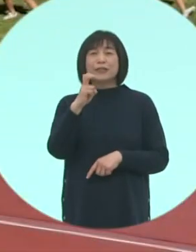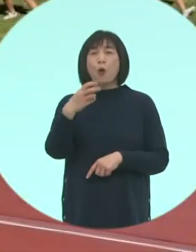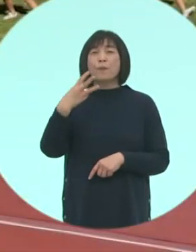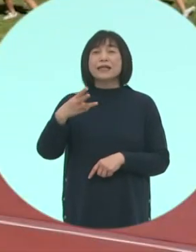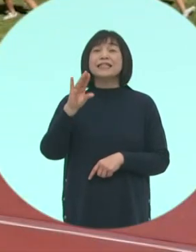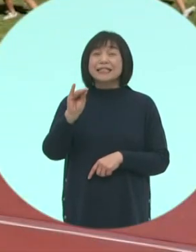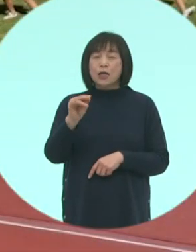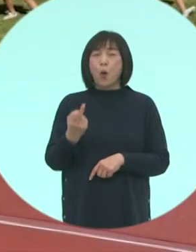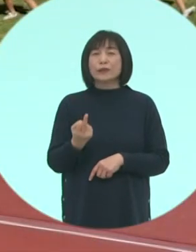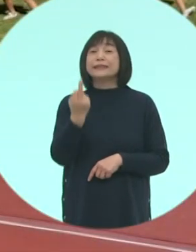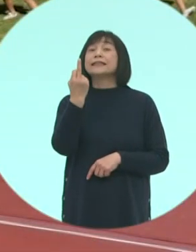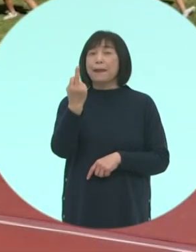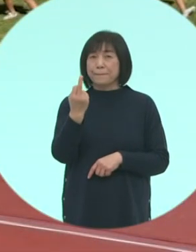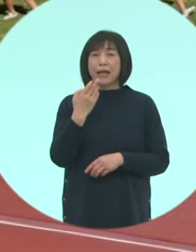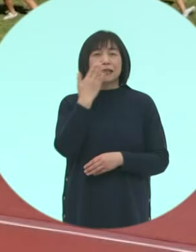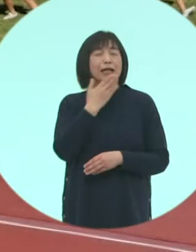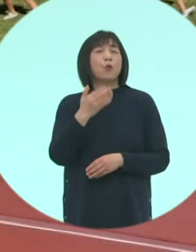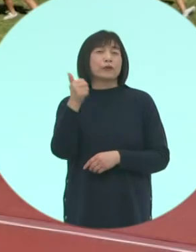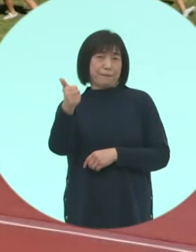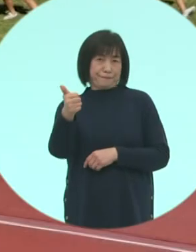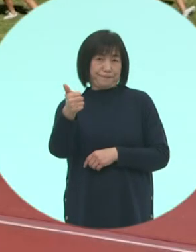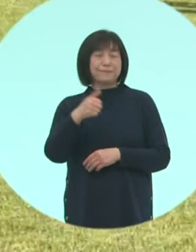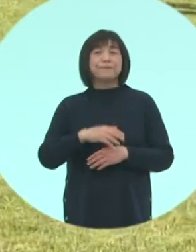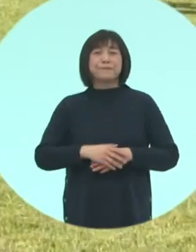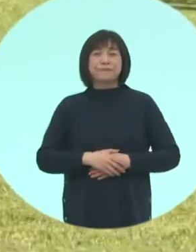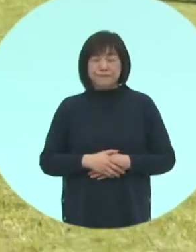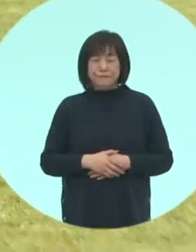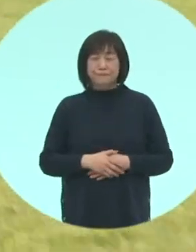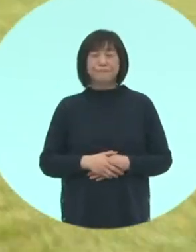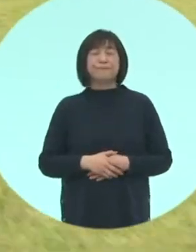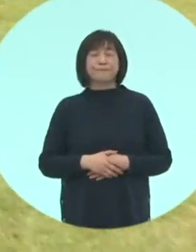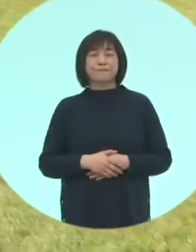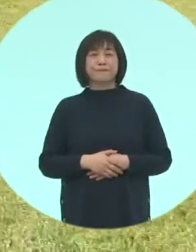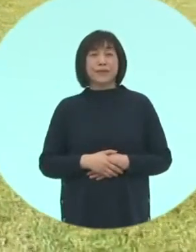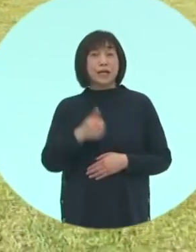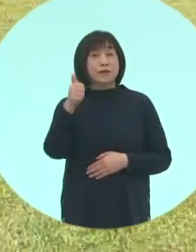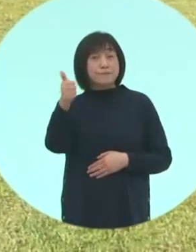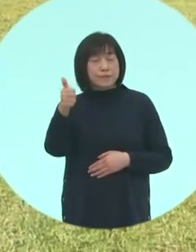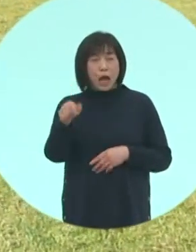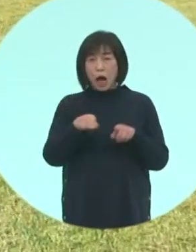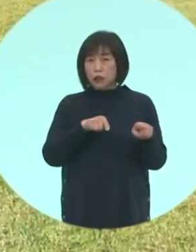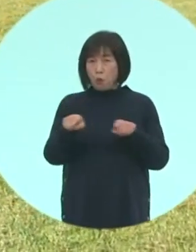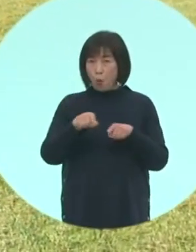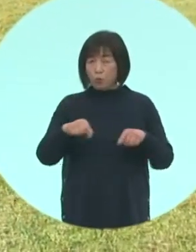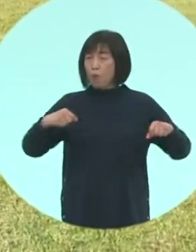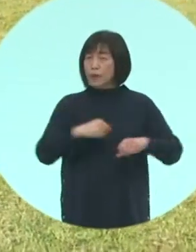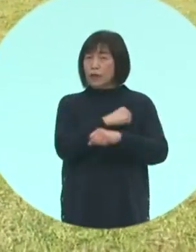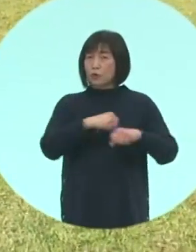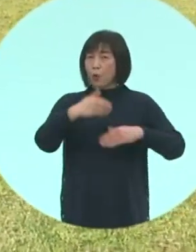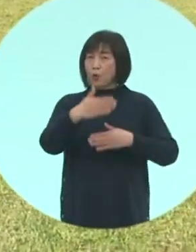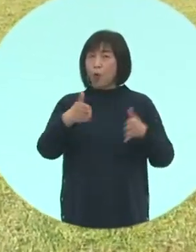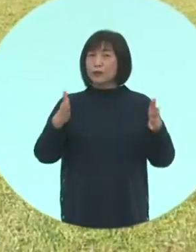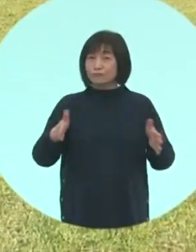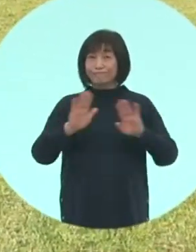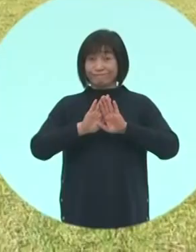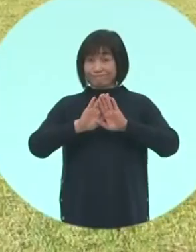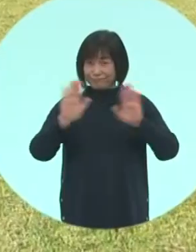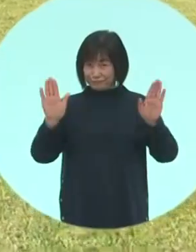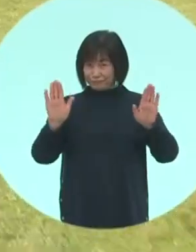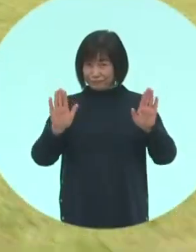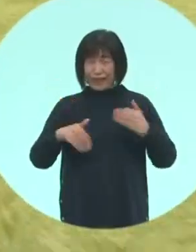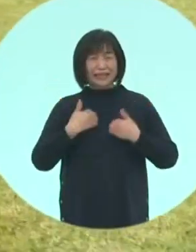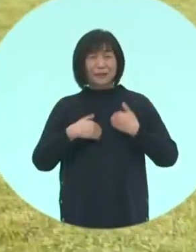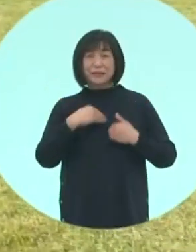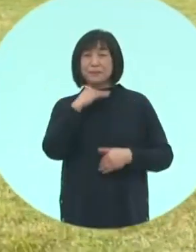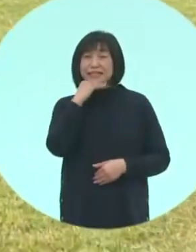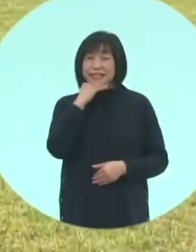と佐藤ひろみちさんです。 まもなくひろみちお兄さんの体操教室が始まります。すごく楽し